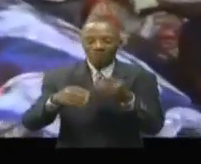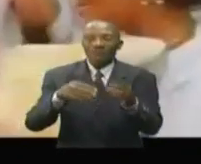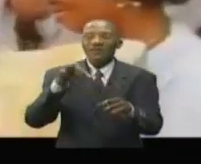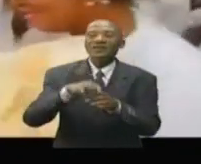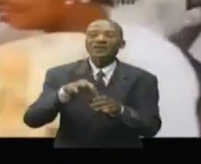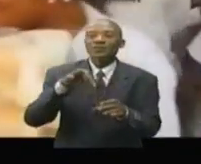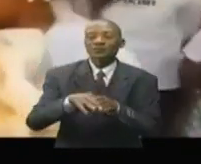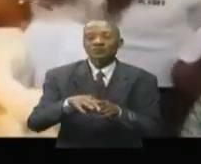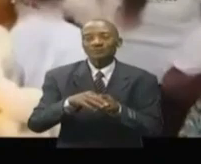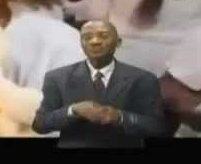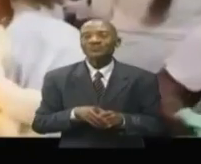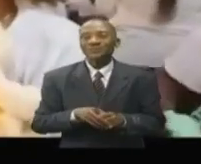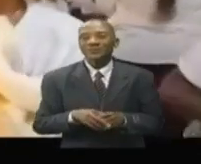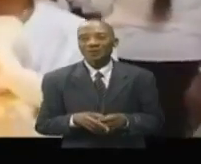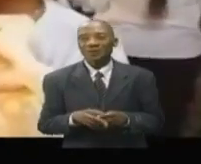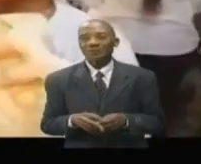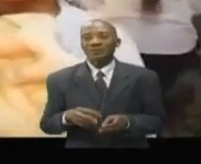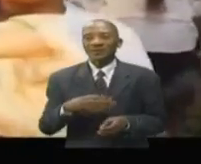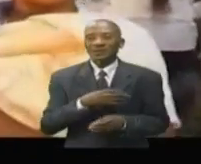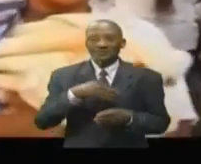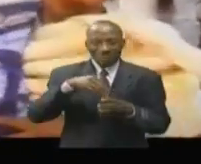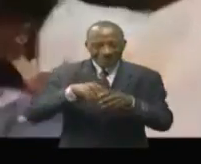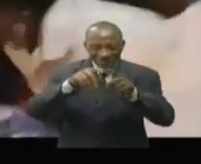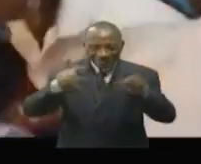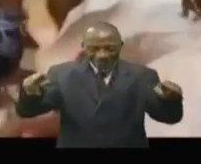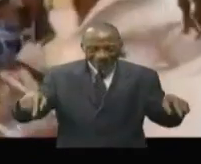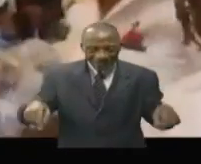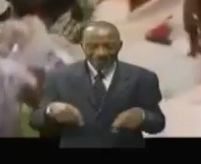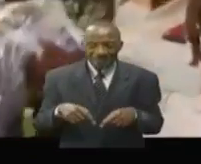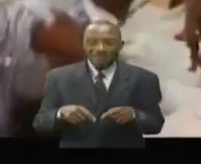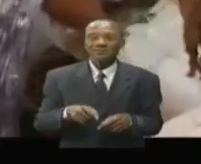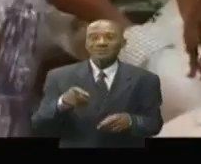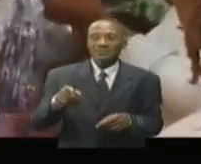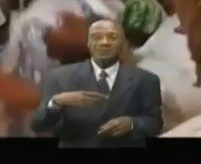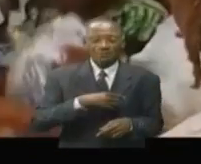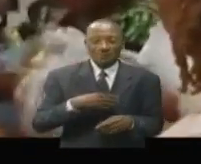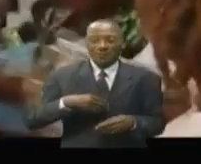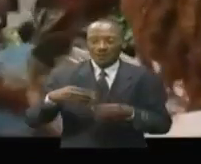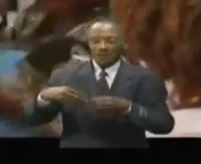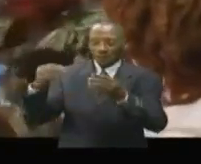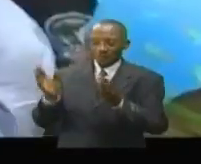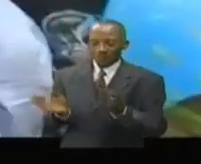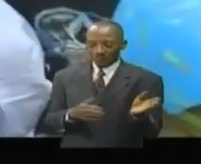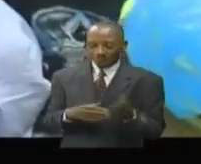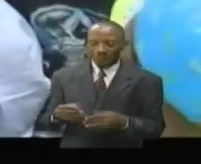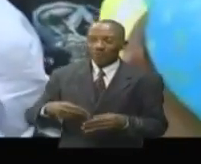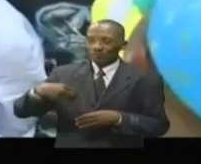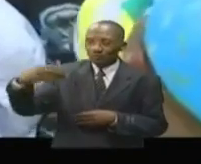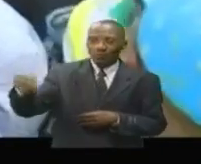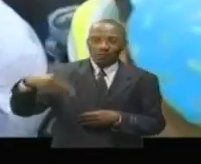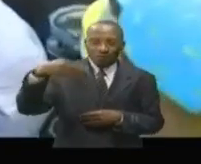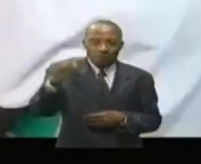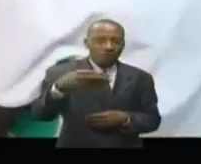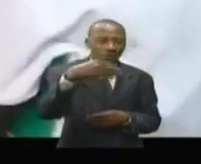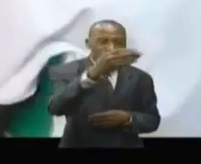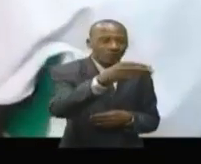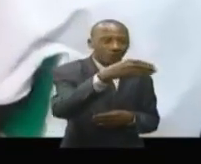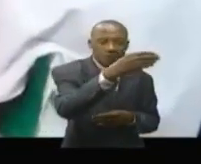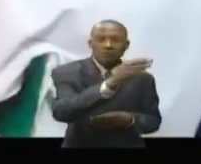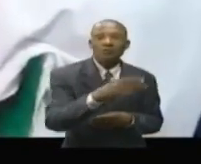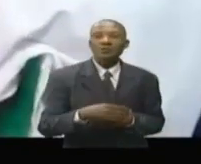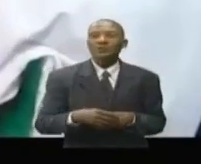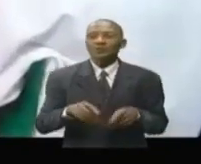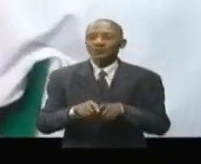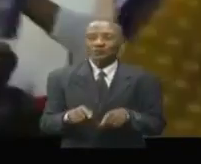bréduits. Toutes les femmes présentes ont reçu chacune une pièce d'épagne d'une très bonne qualité et les hommes des